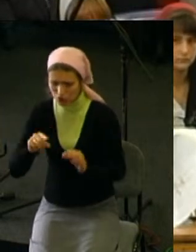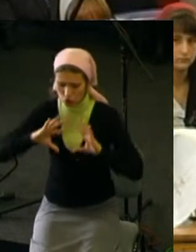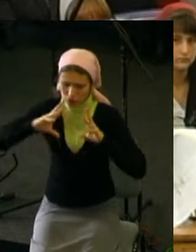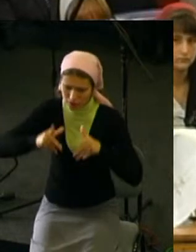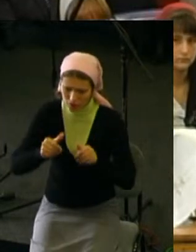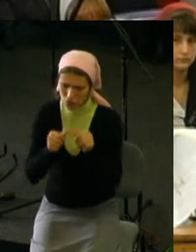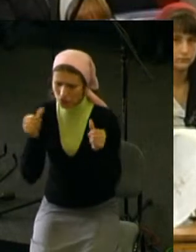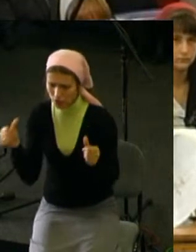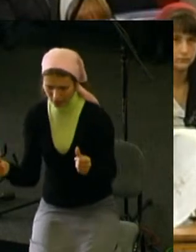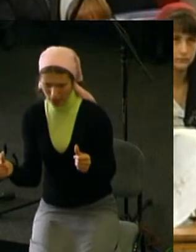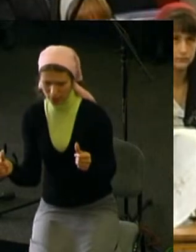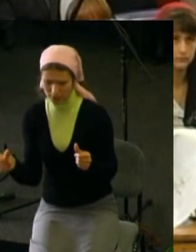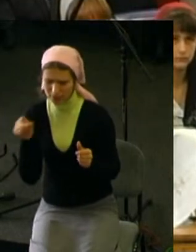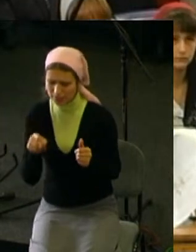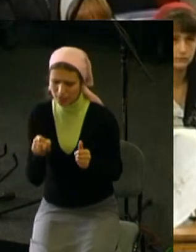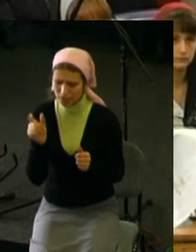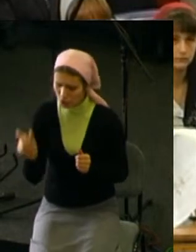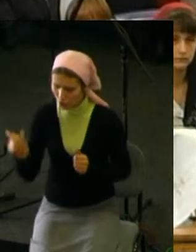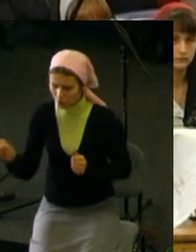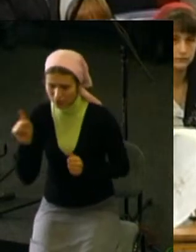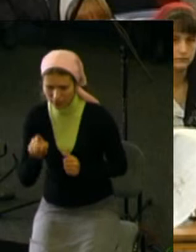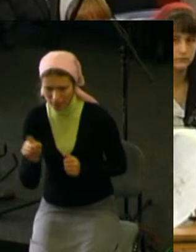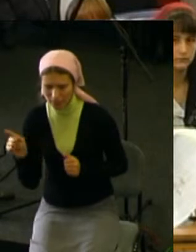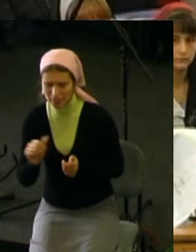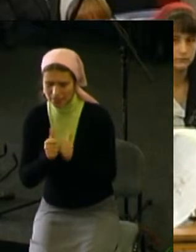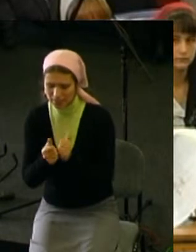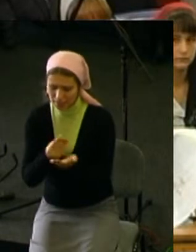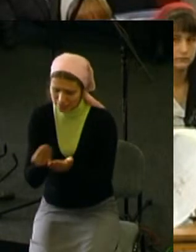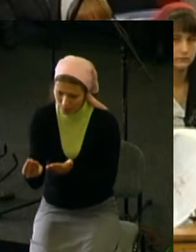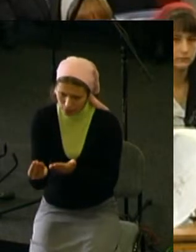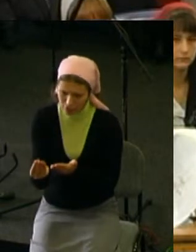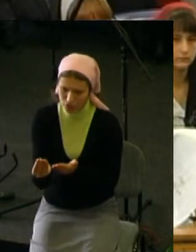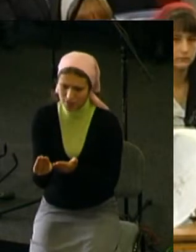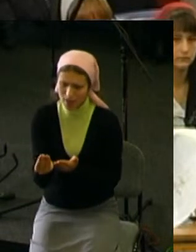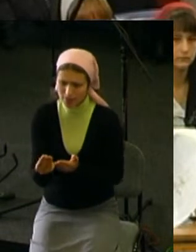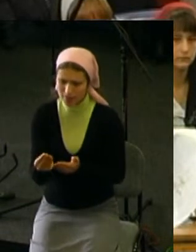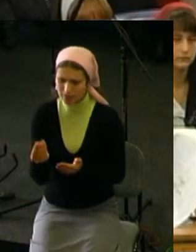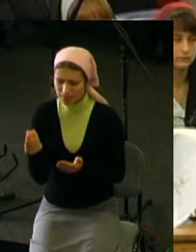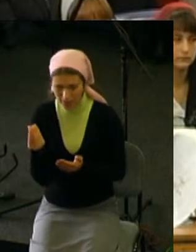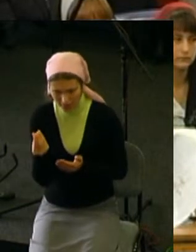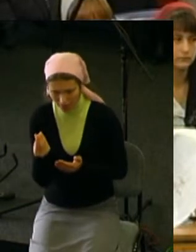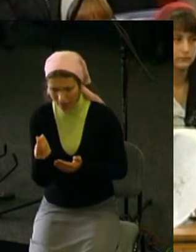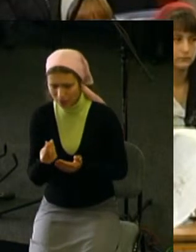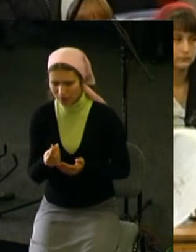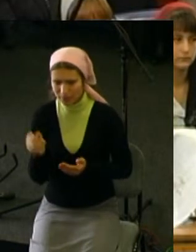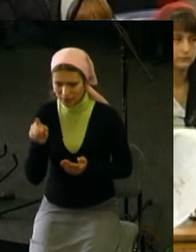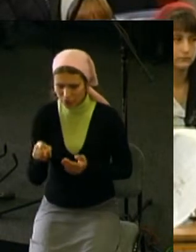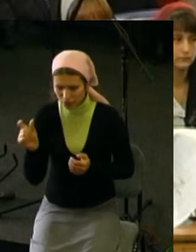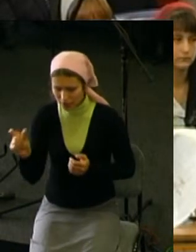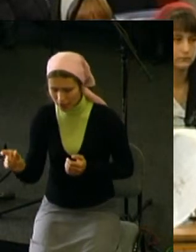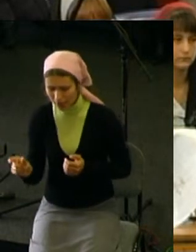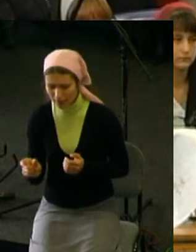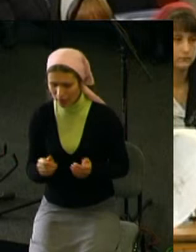світу відокремлені ці люди чи який за яких заплачена ціна це люди чи які